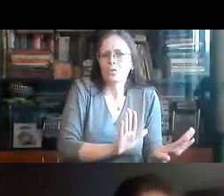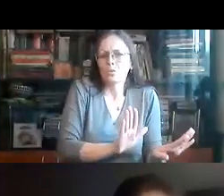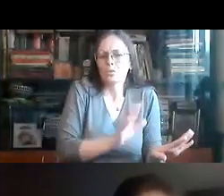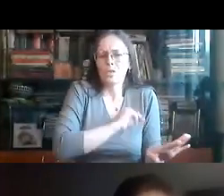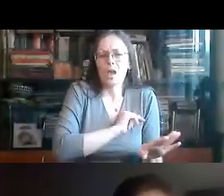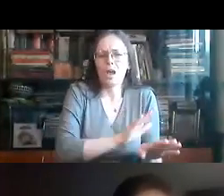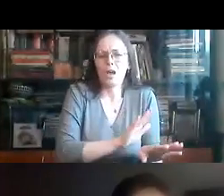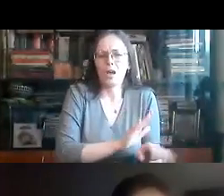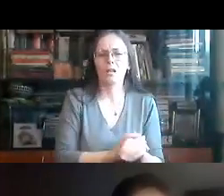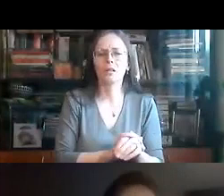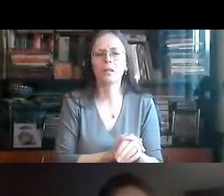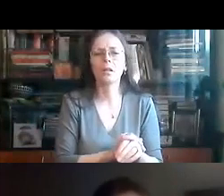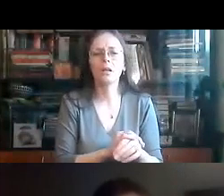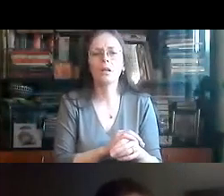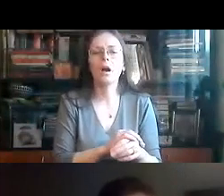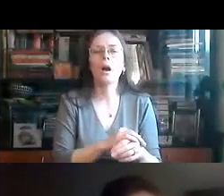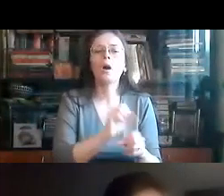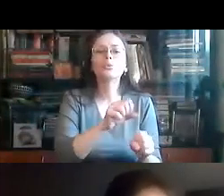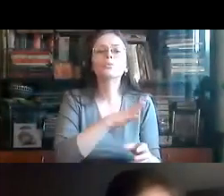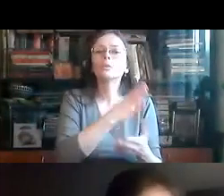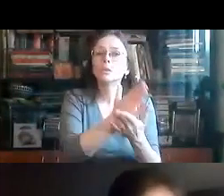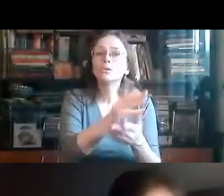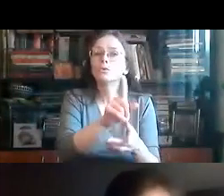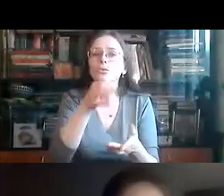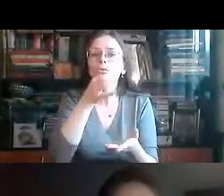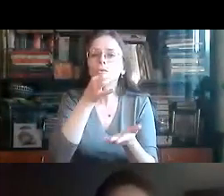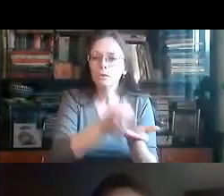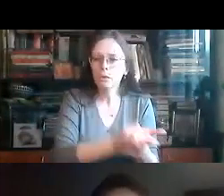вас есть что сказать? Андрей, вижу, да? Сейчас Андрей.